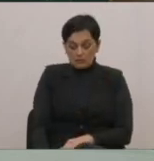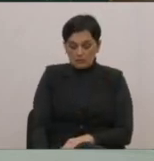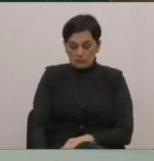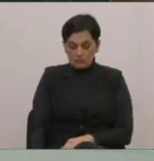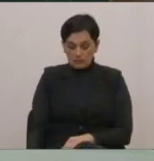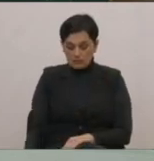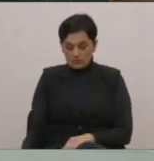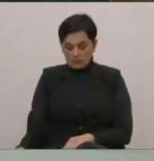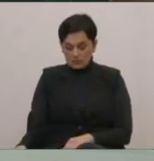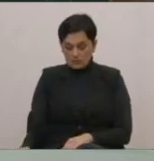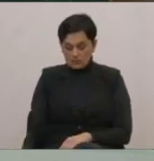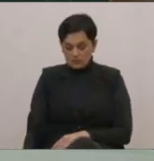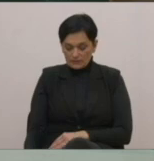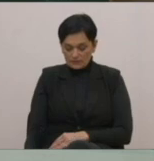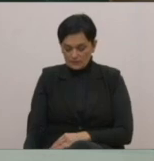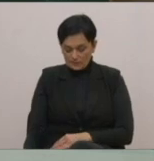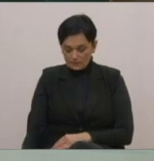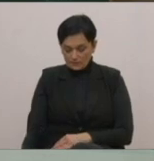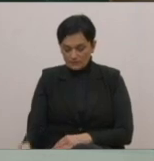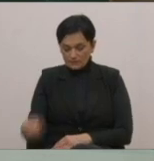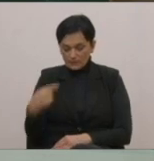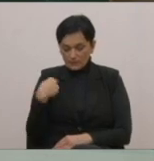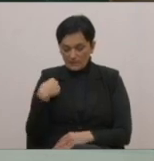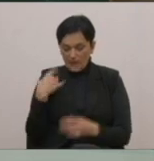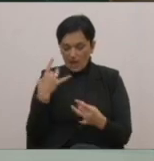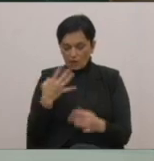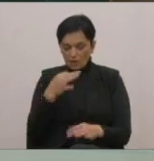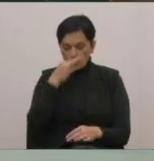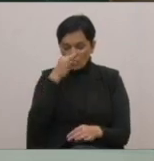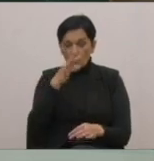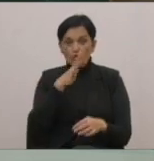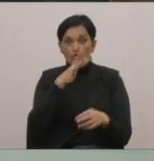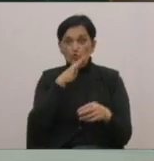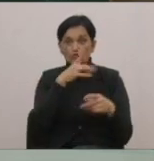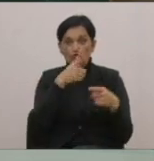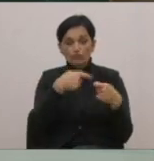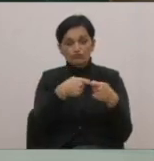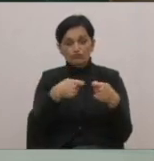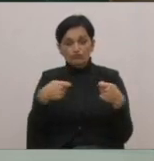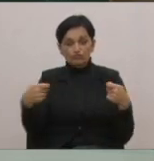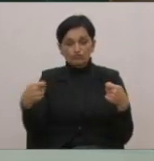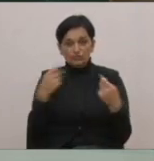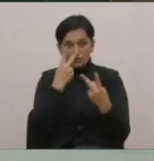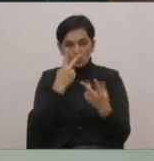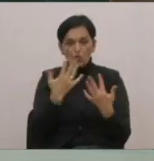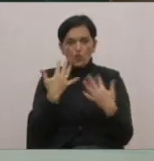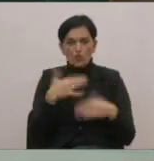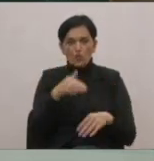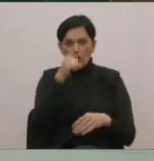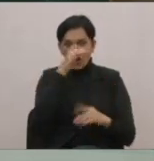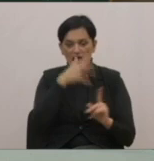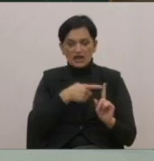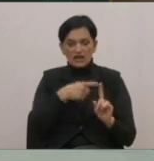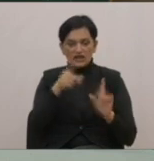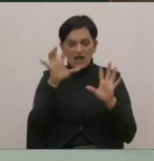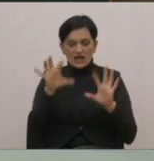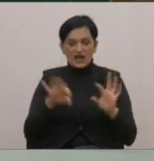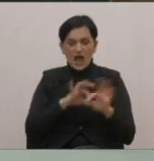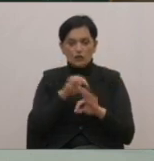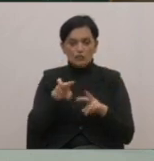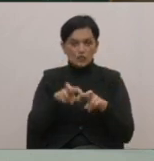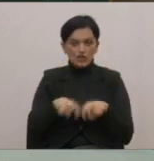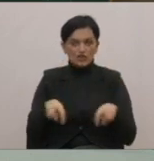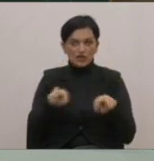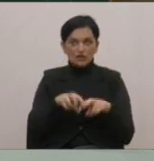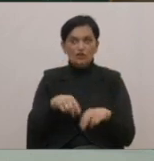Mete subralot, gama uch ma ure bida vitru imasor, agaca drois gaqvanas gav subralot, es uge randeni metoia es kanon proiecti ixileba, chven